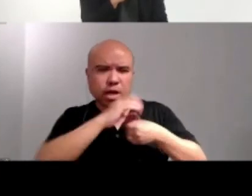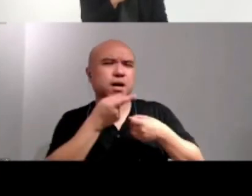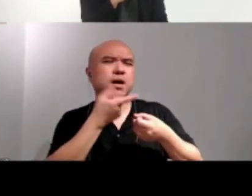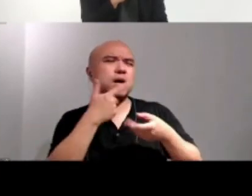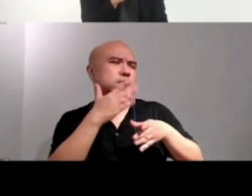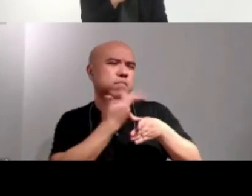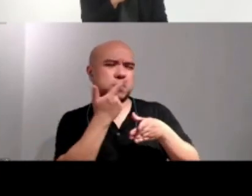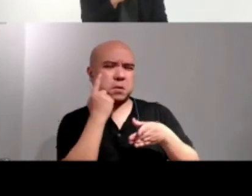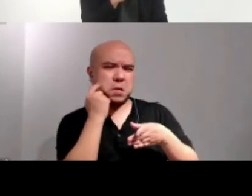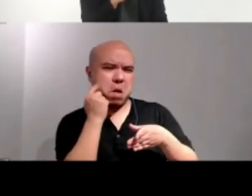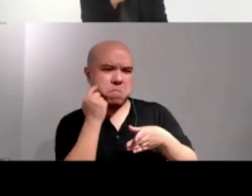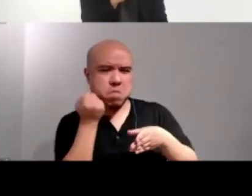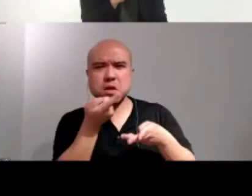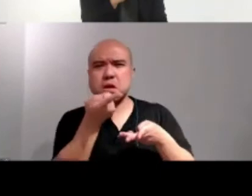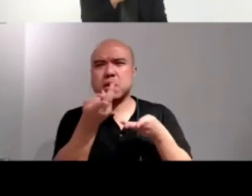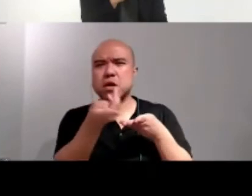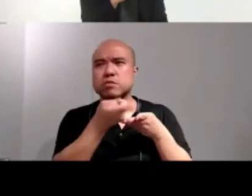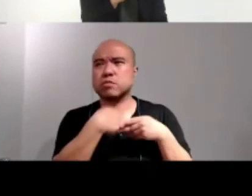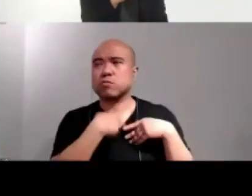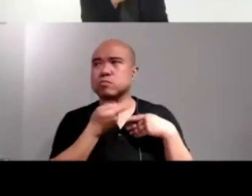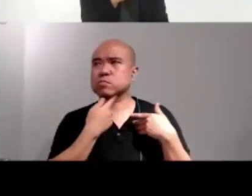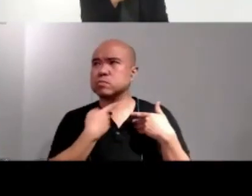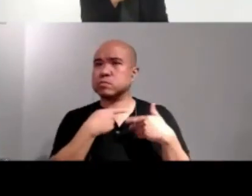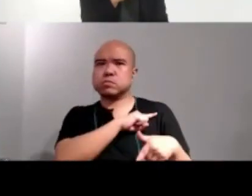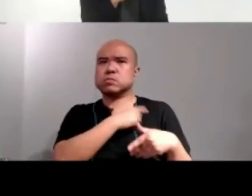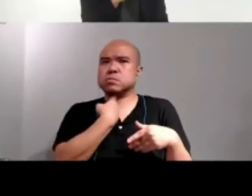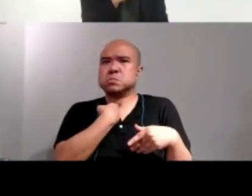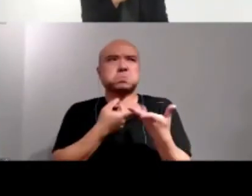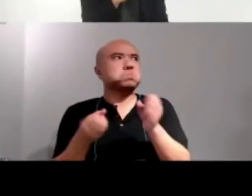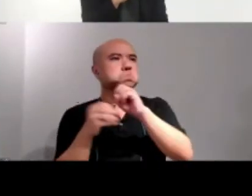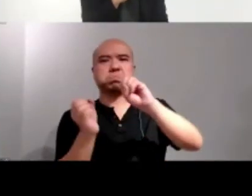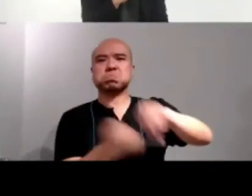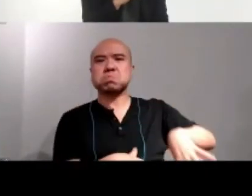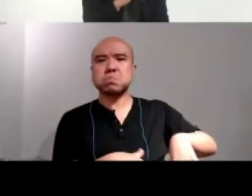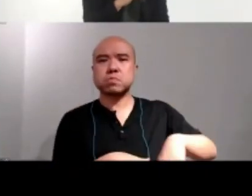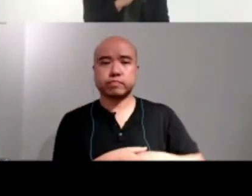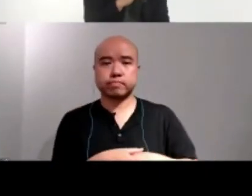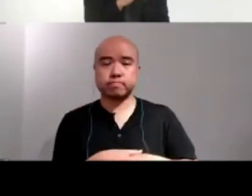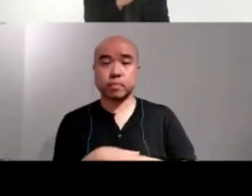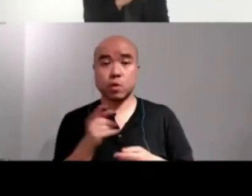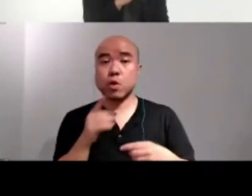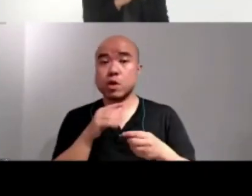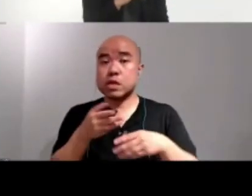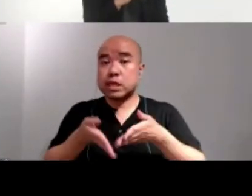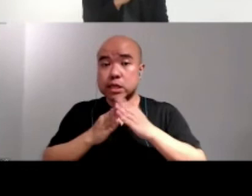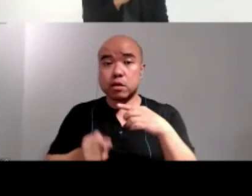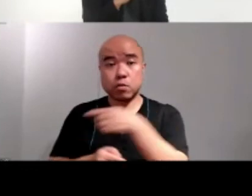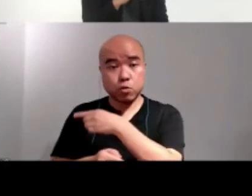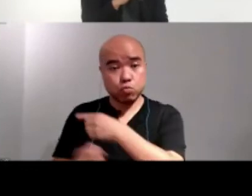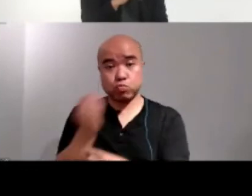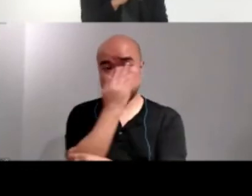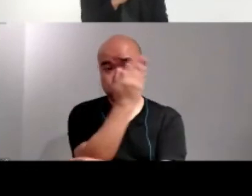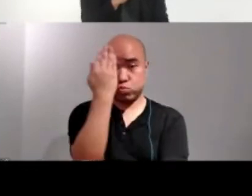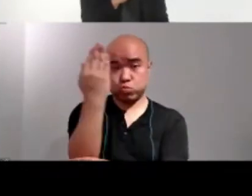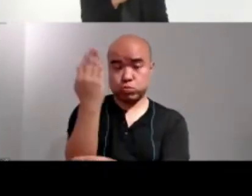弃了我们对生活里面的要求呢？所以我们拆展了一个叫 Alison Hong Kong Land 的一个展览，一系列的展